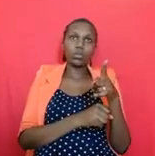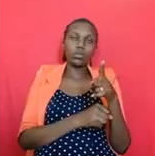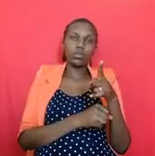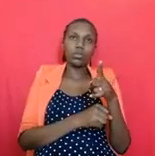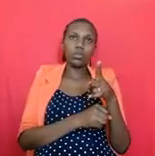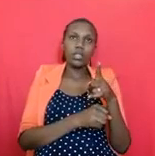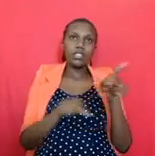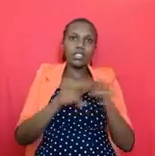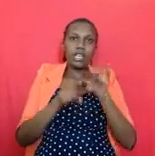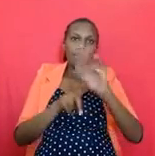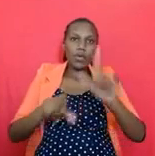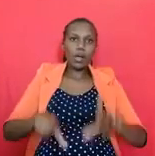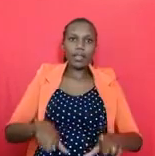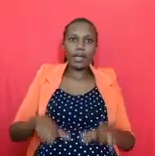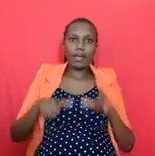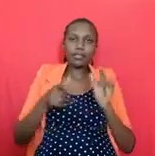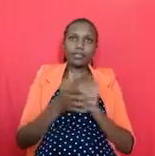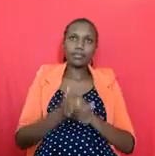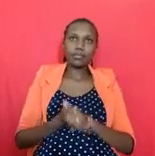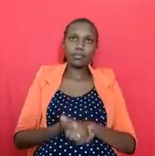waku na muturire waku